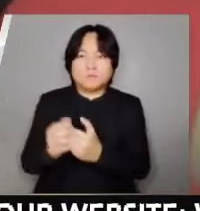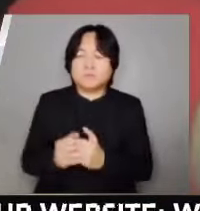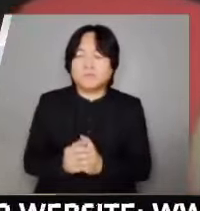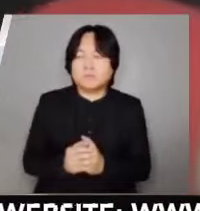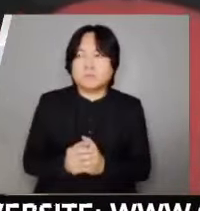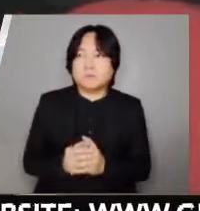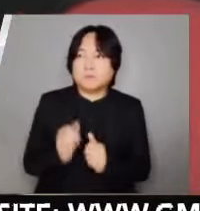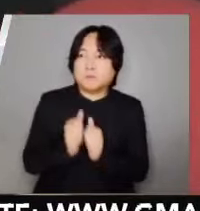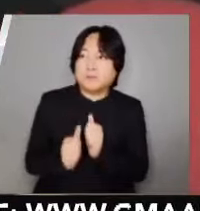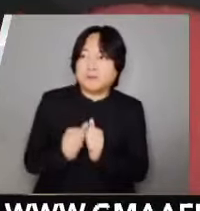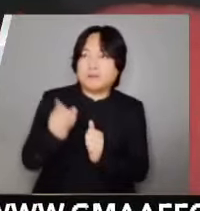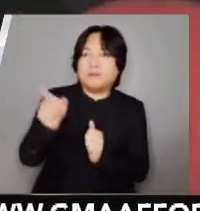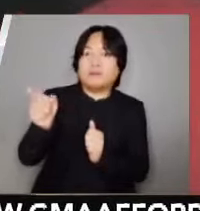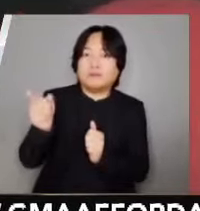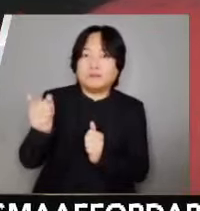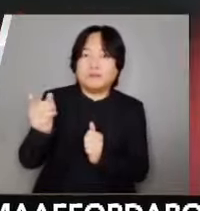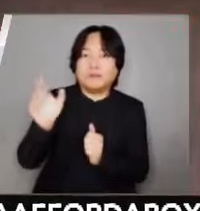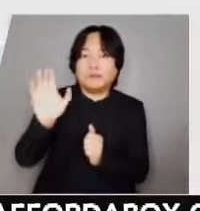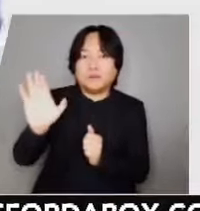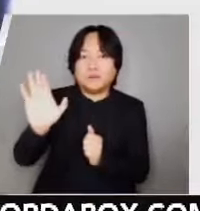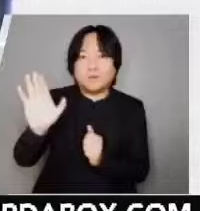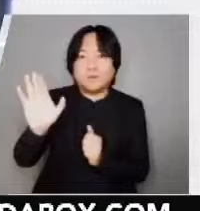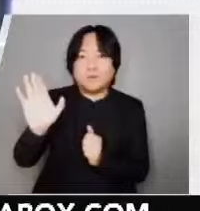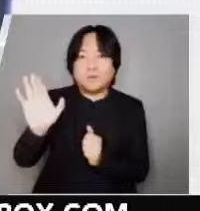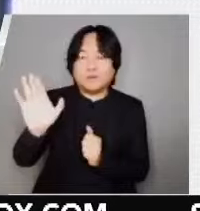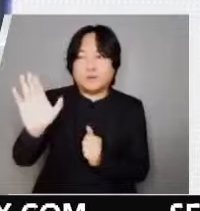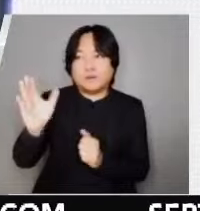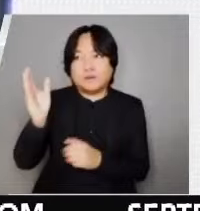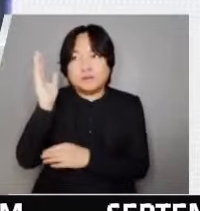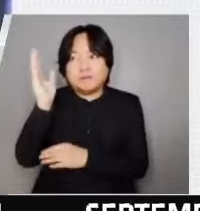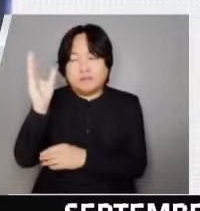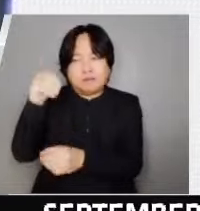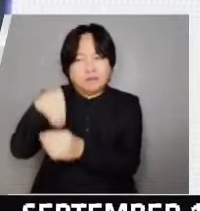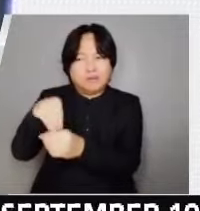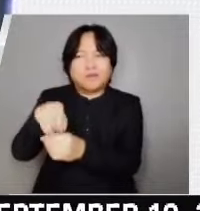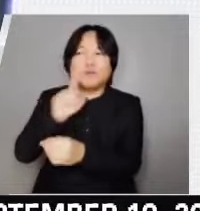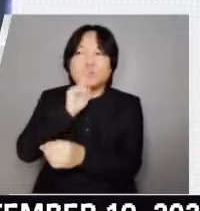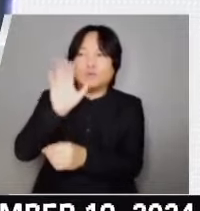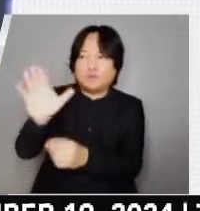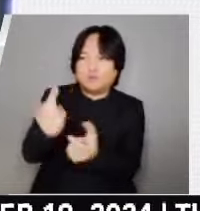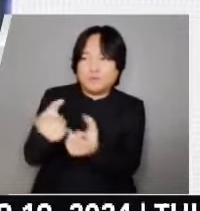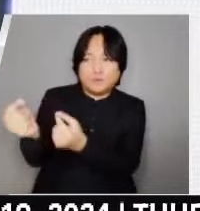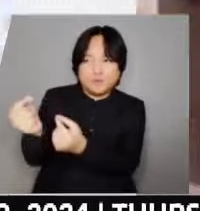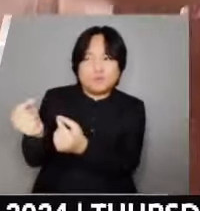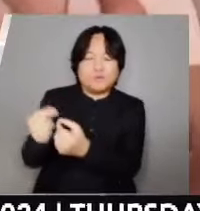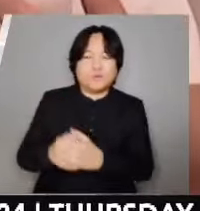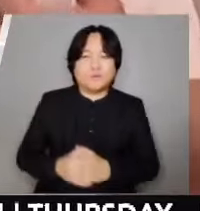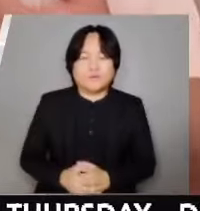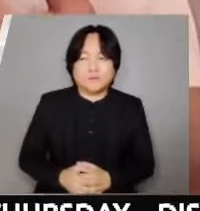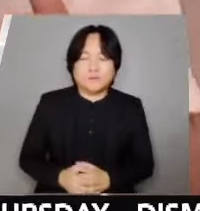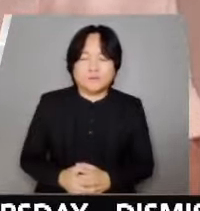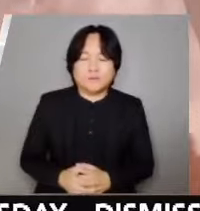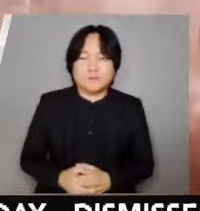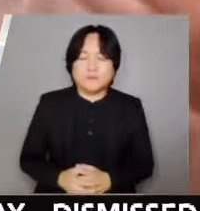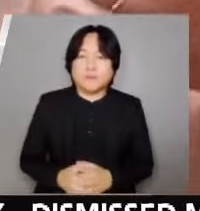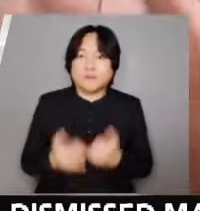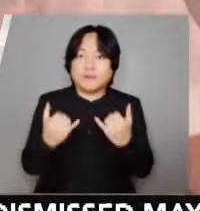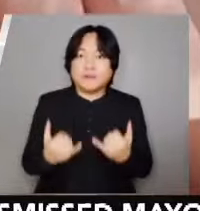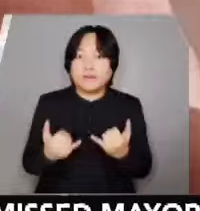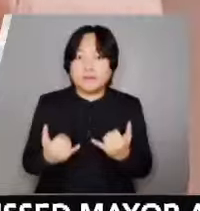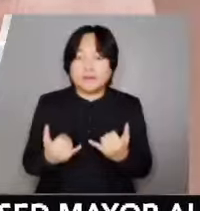inilarawan niya sa kanyang speech. Sa ngayon, hindi pa raw sila nagkakausap ulit ni Pangulong Bongbong